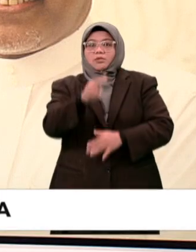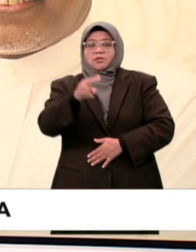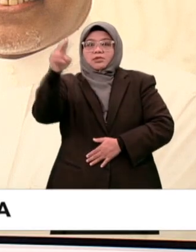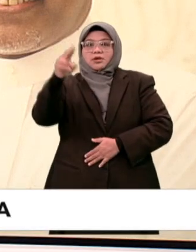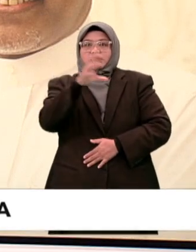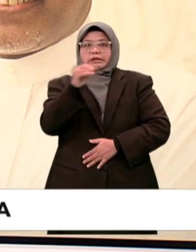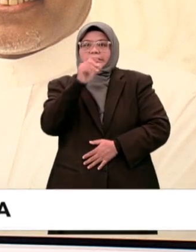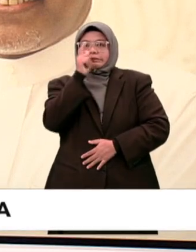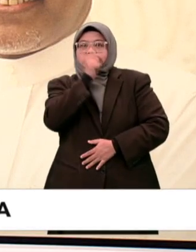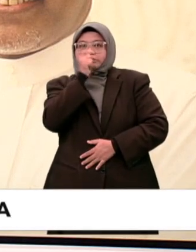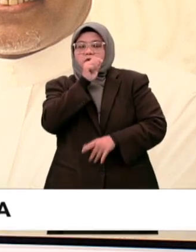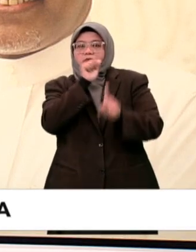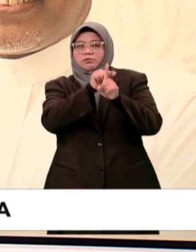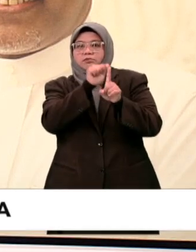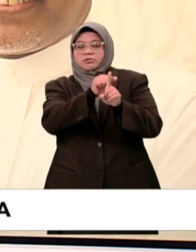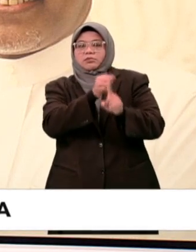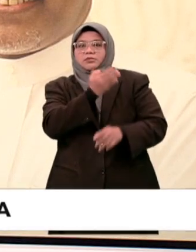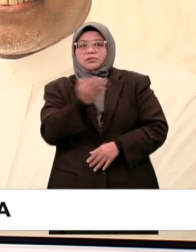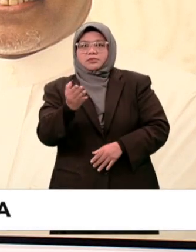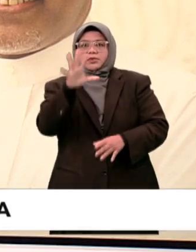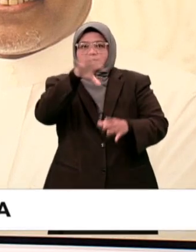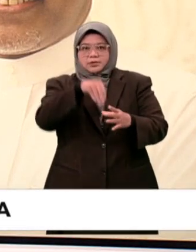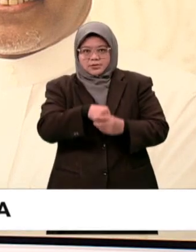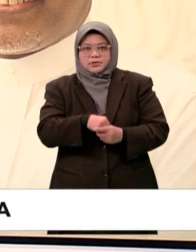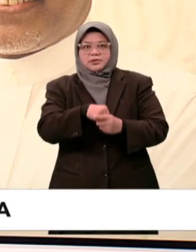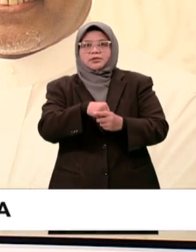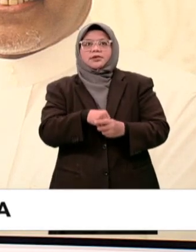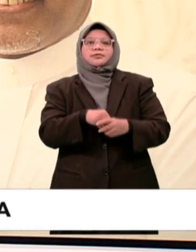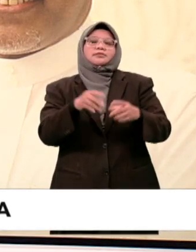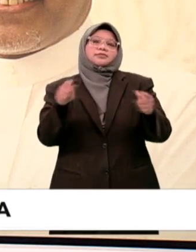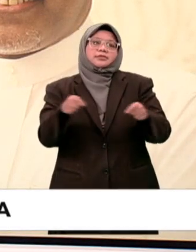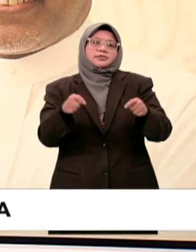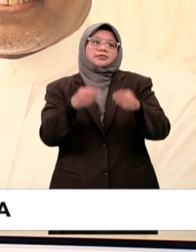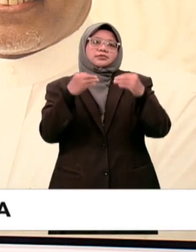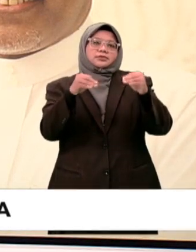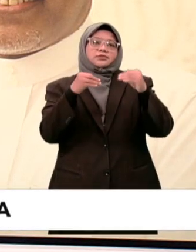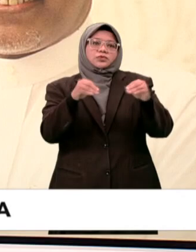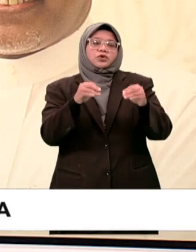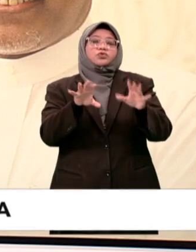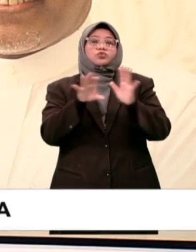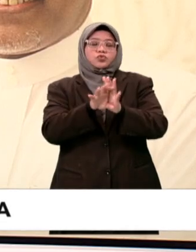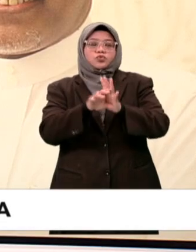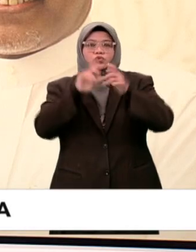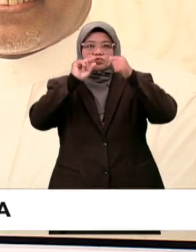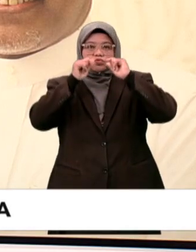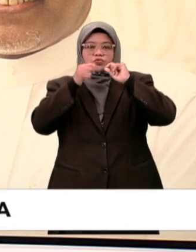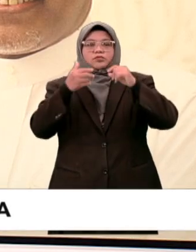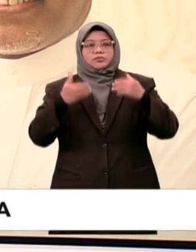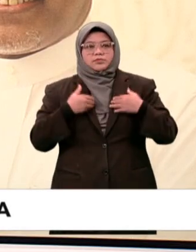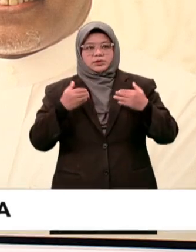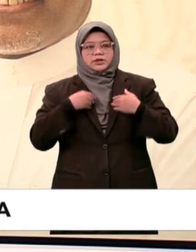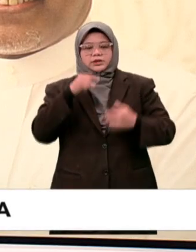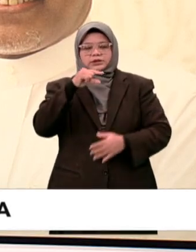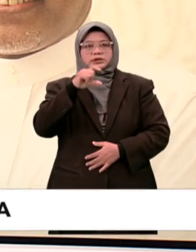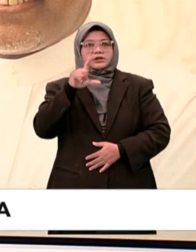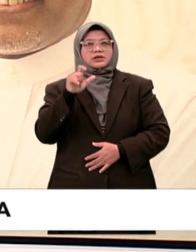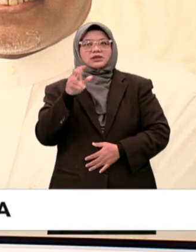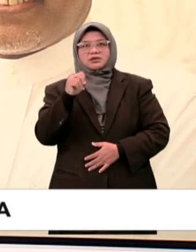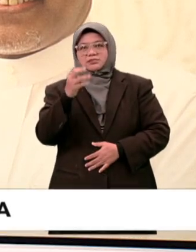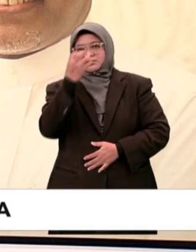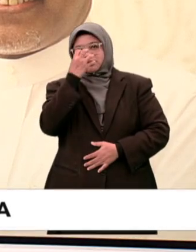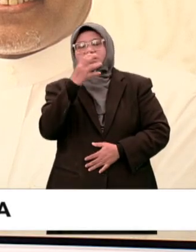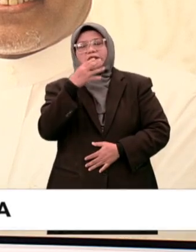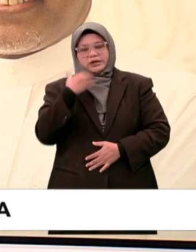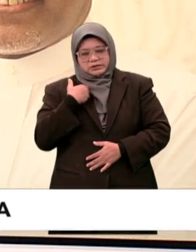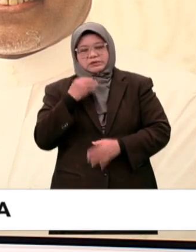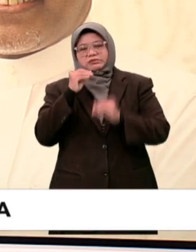barang-barang ataupun bahan-bahan terdapat dalam produk dijual termasuk jenis babi seperti